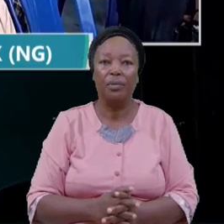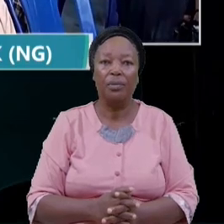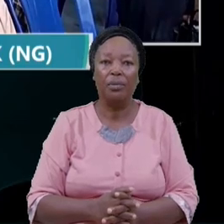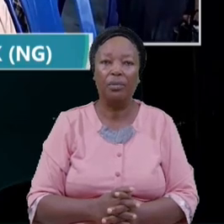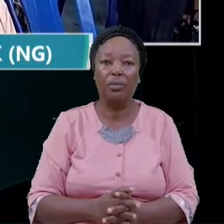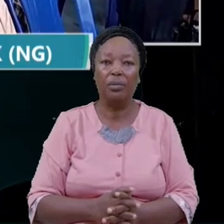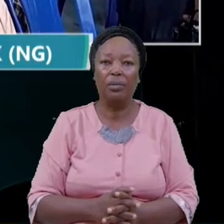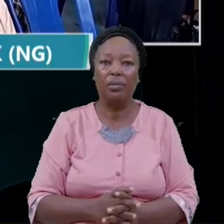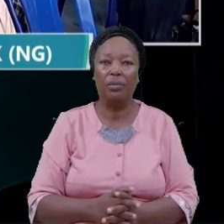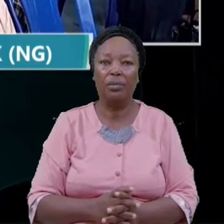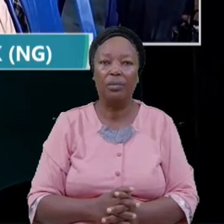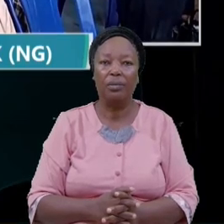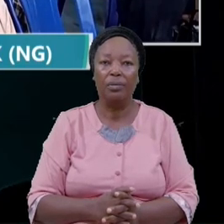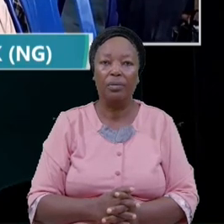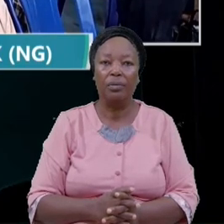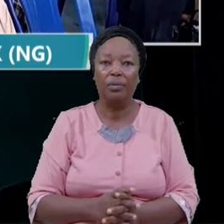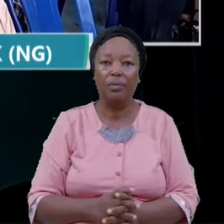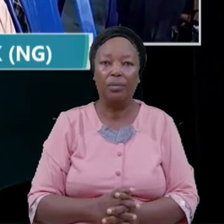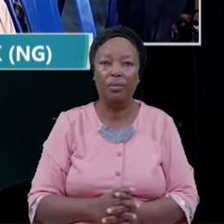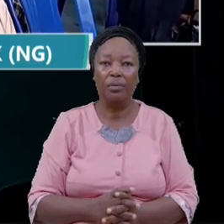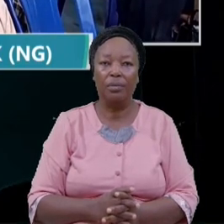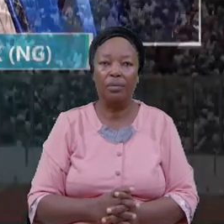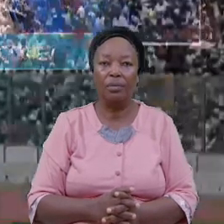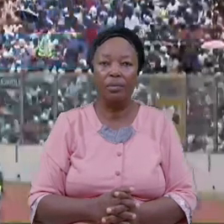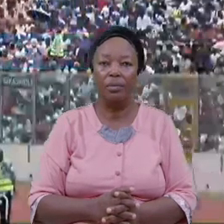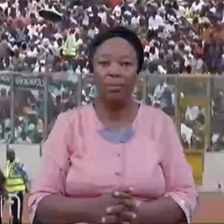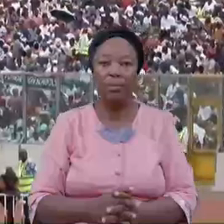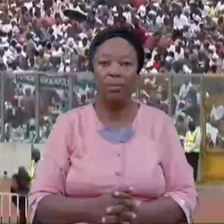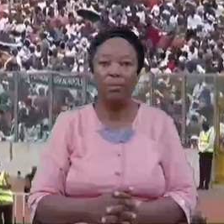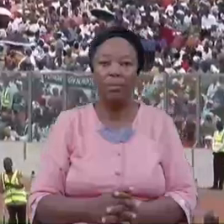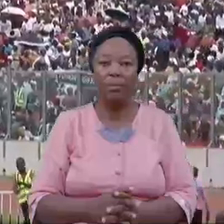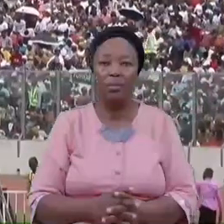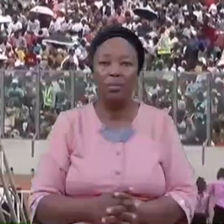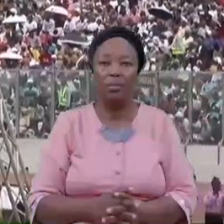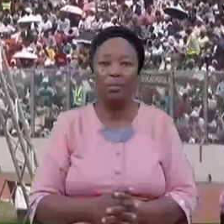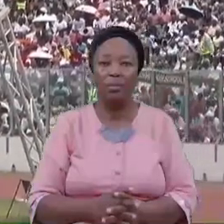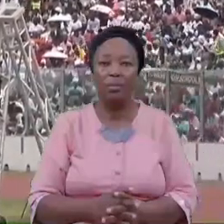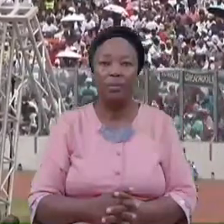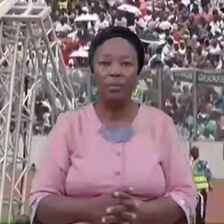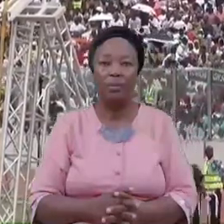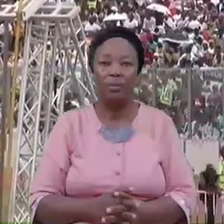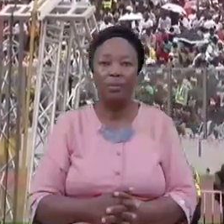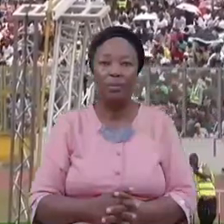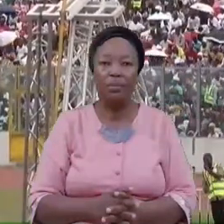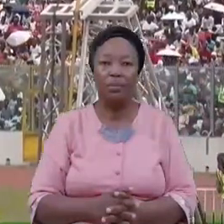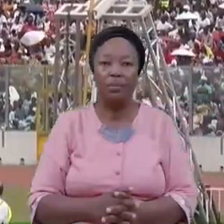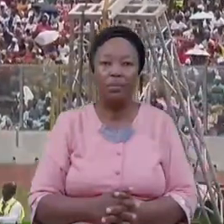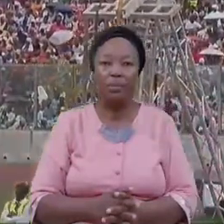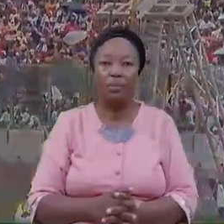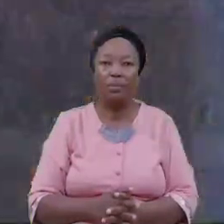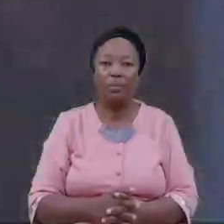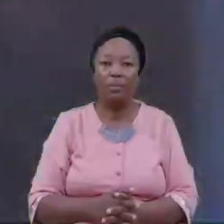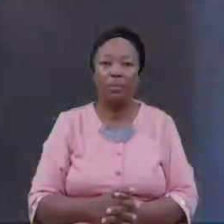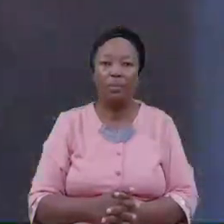es sauvé, l'autre n'est pas sauvé, c'est à toi de démontrer que tu es sauvé parce que lui n'a pas encore la grâce. C'est à toi d'être un artisan de paix. Look at